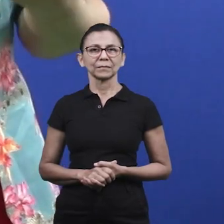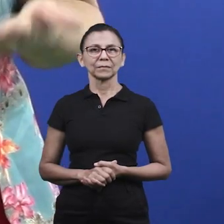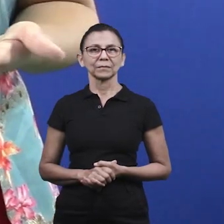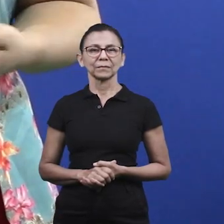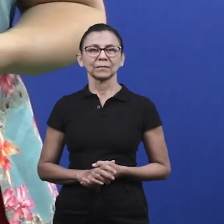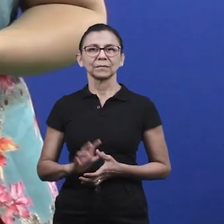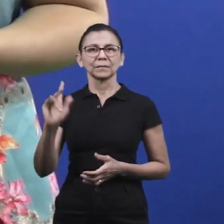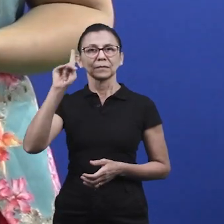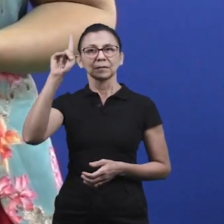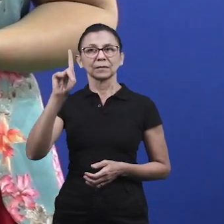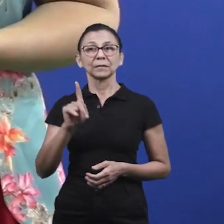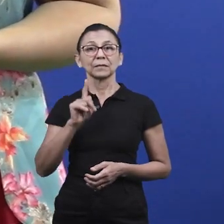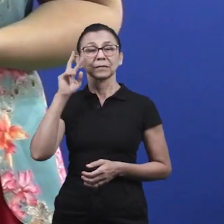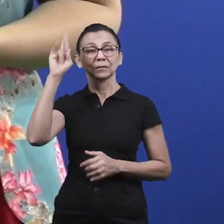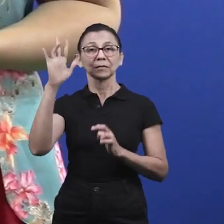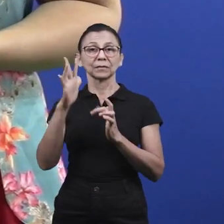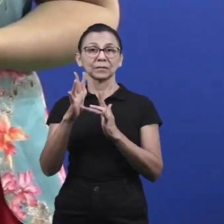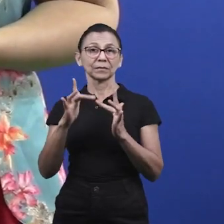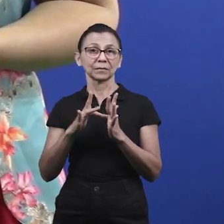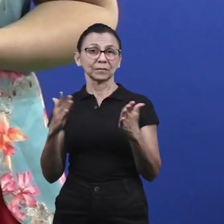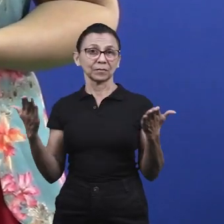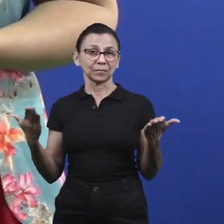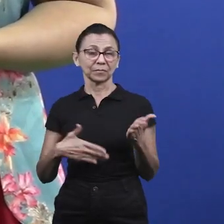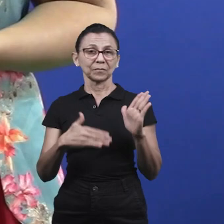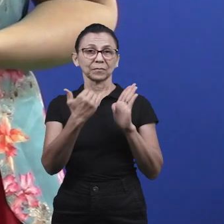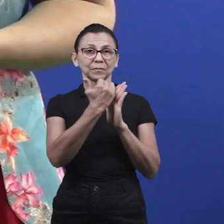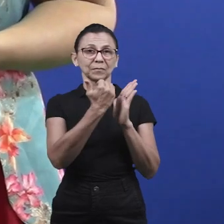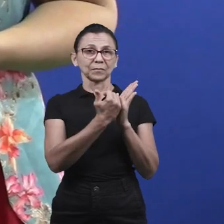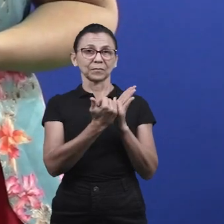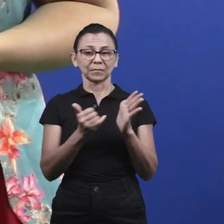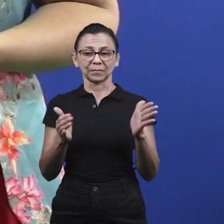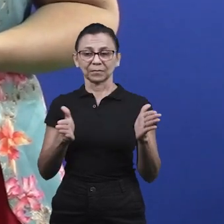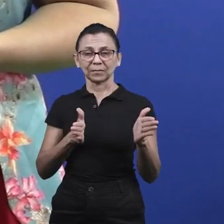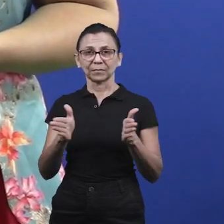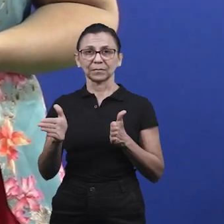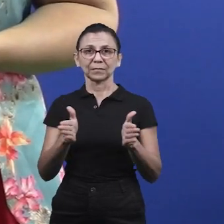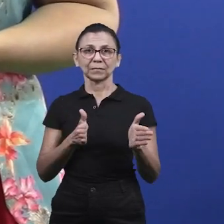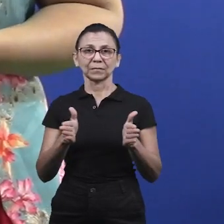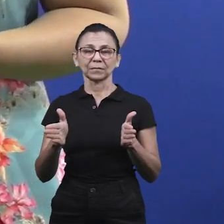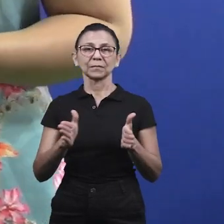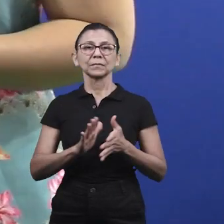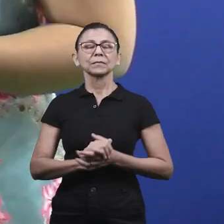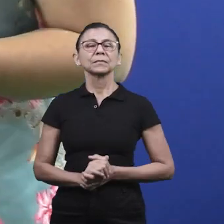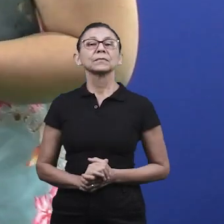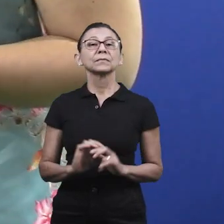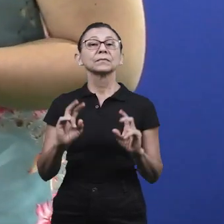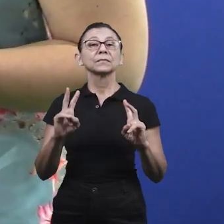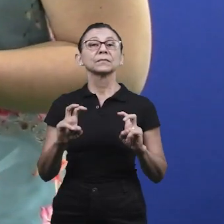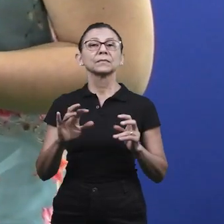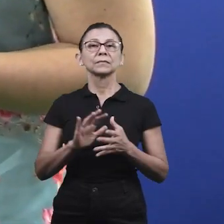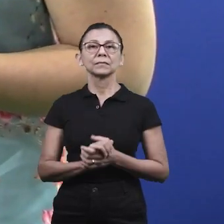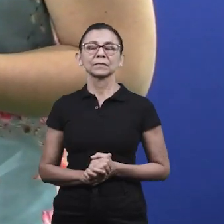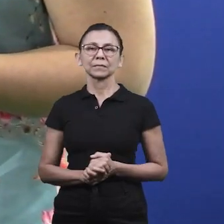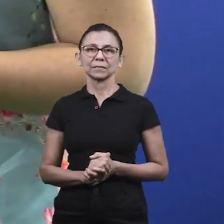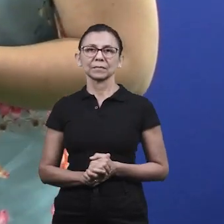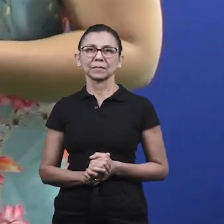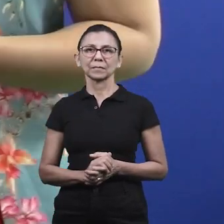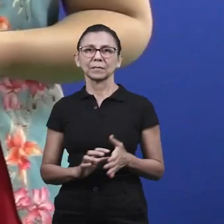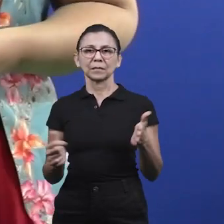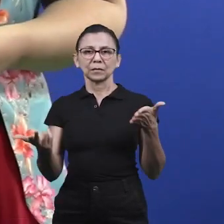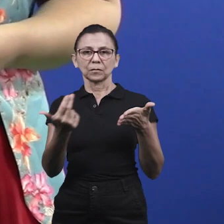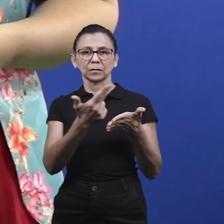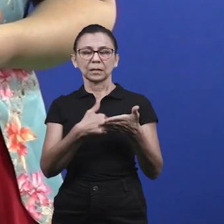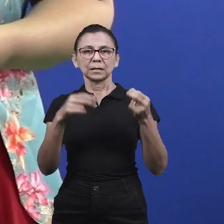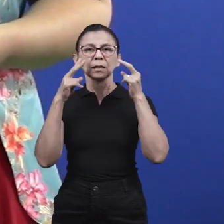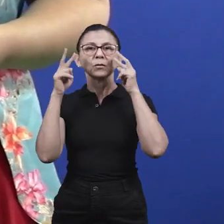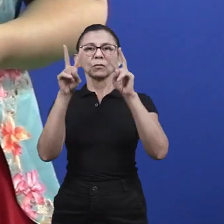La paix du Seigneur Jésus. Aujourd'hui, dans le volet accessibilité, nous allons traiter sur le dessin